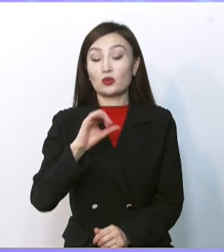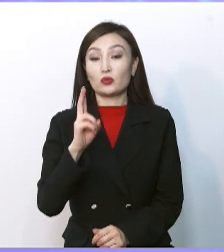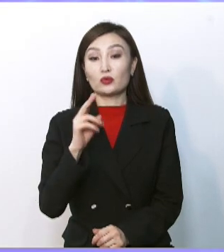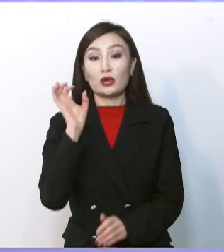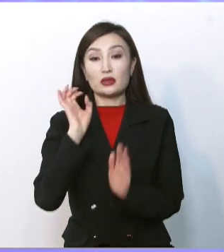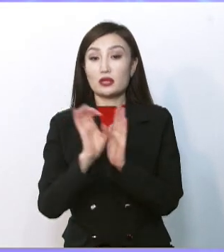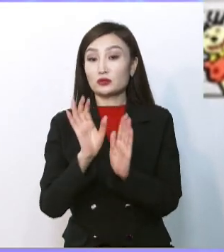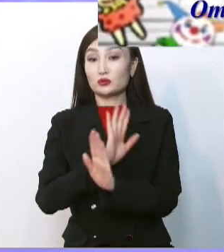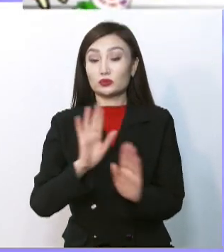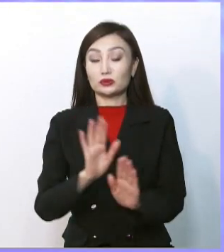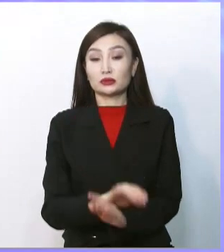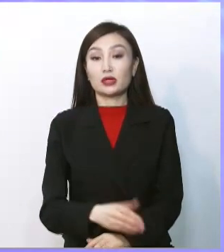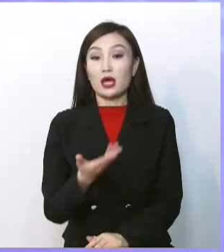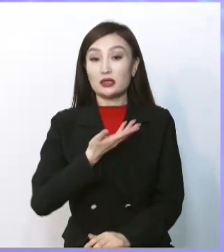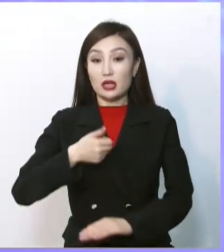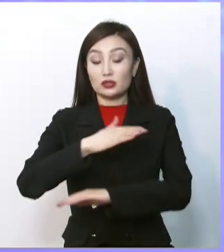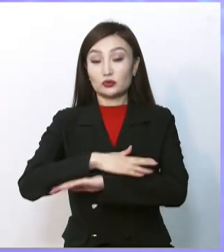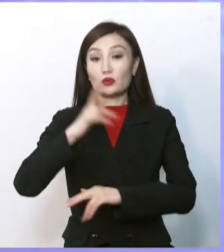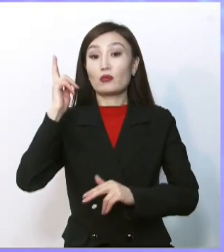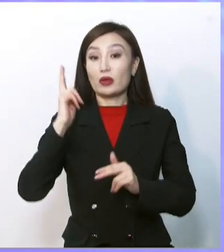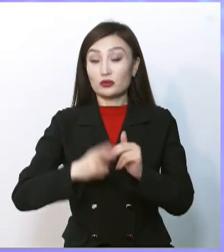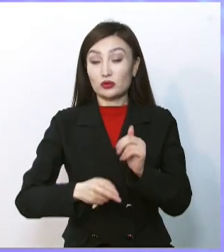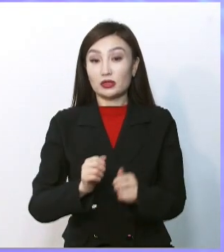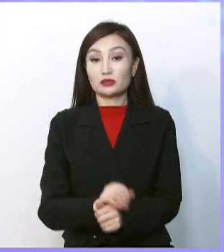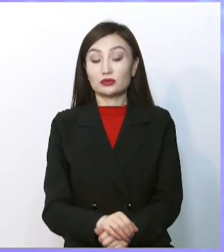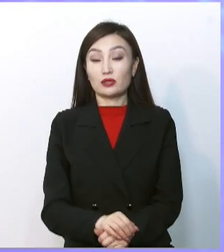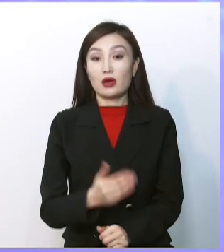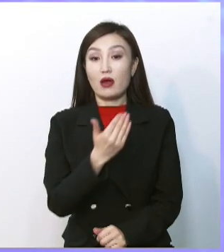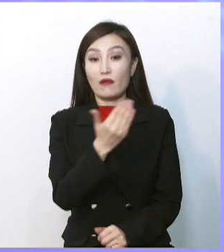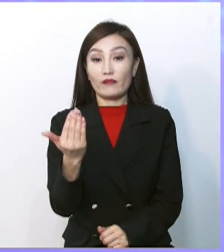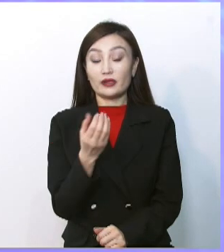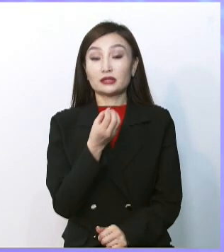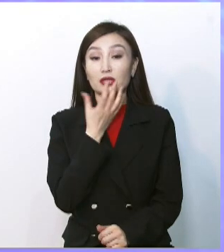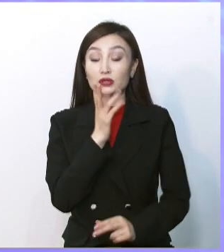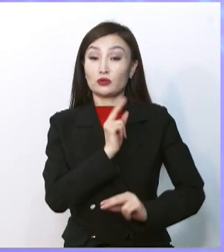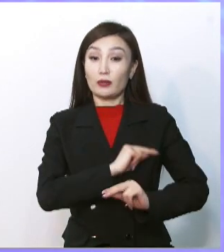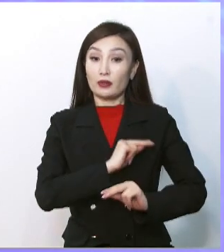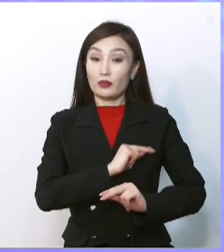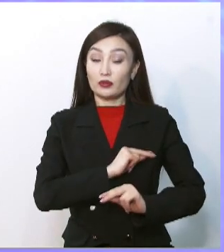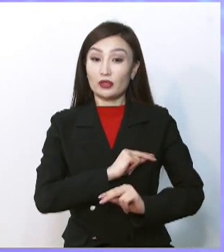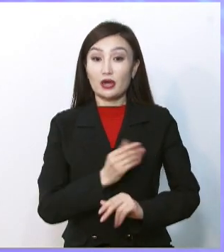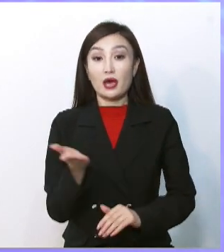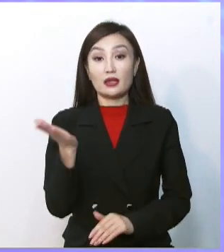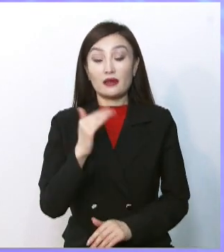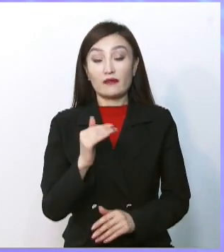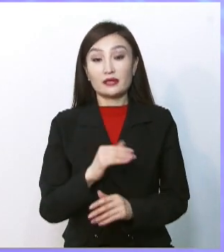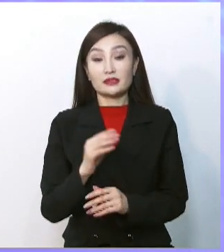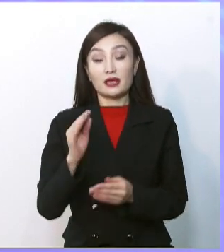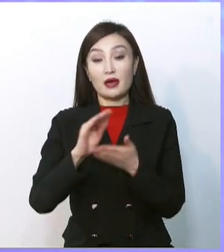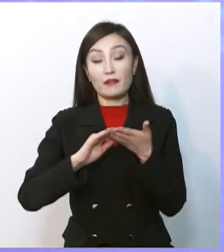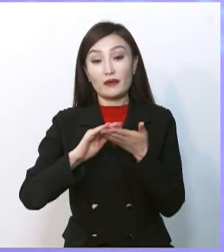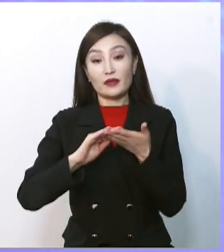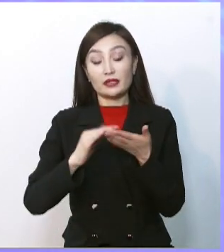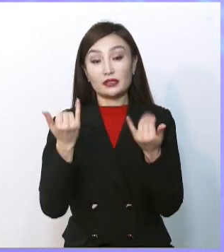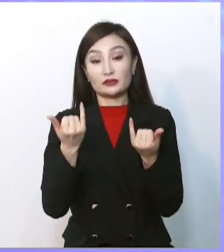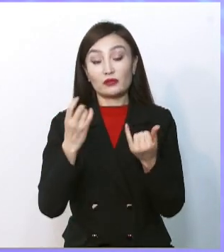слушаться. Наш урок подошел к концу. Вы хорошо поработали. Давайте обобщим все, что мы